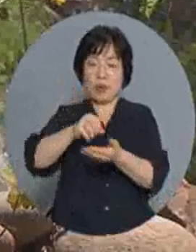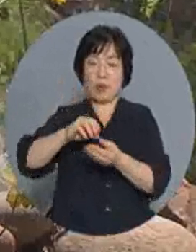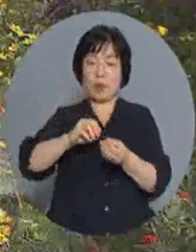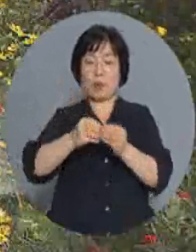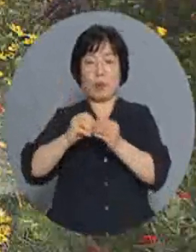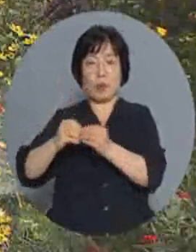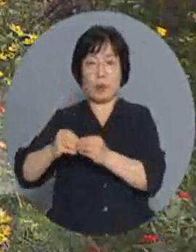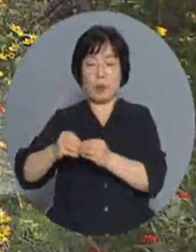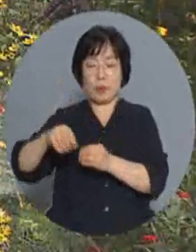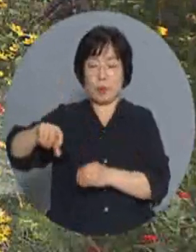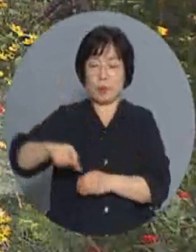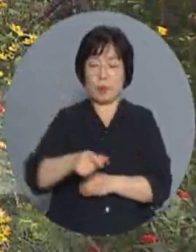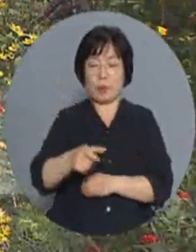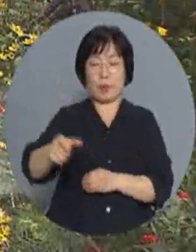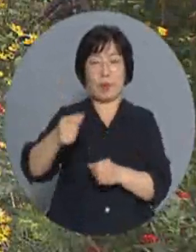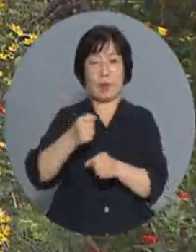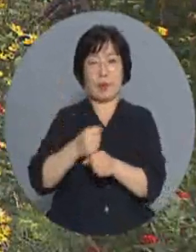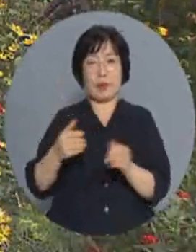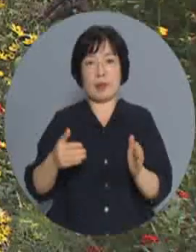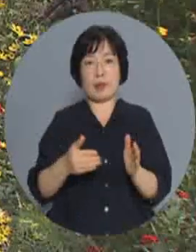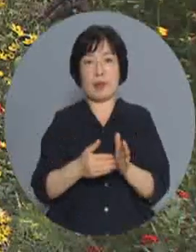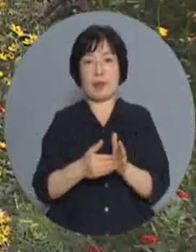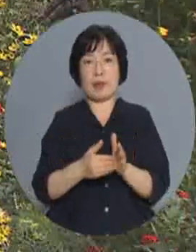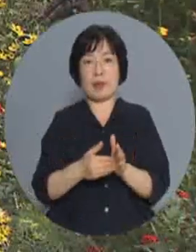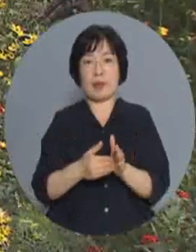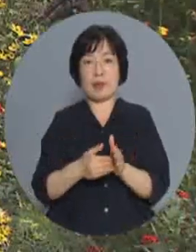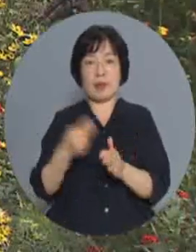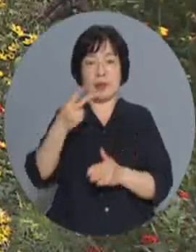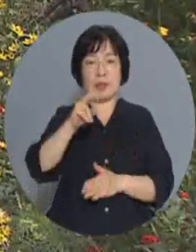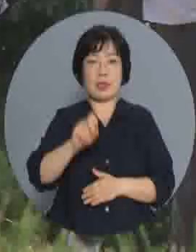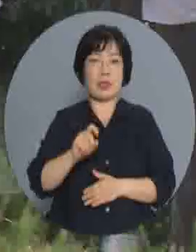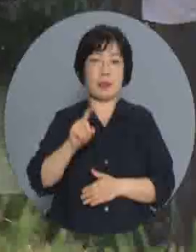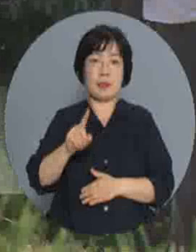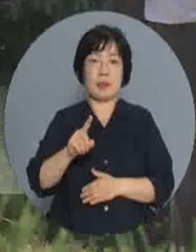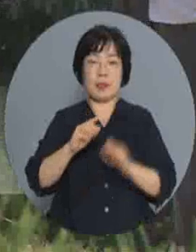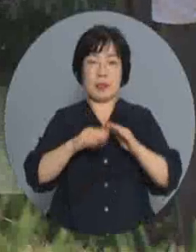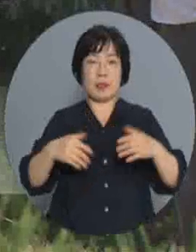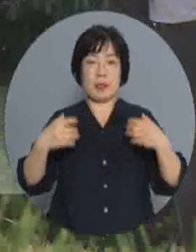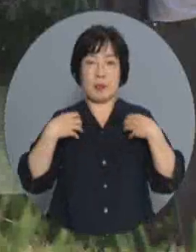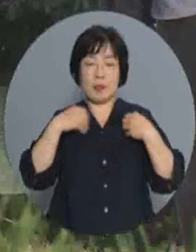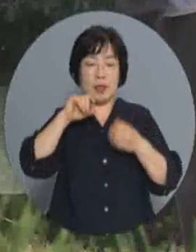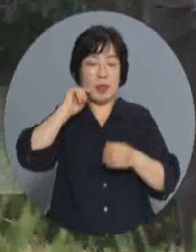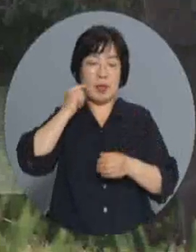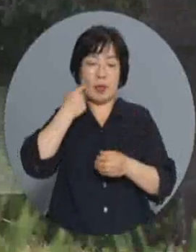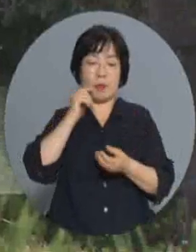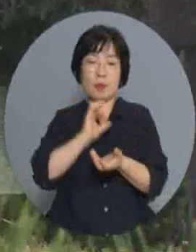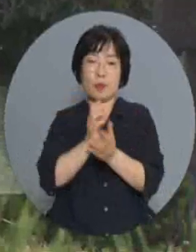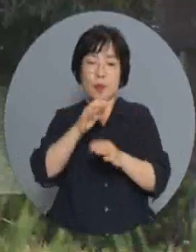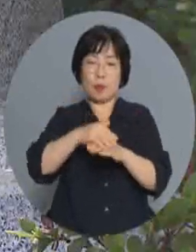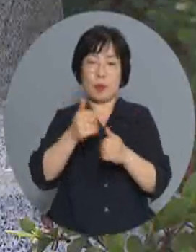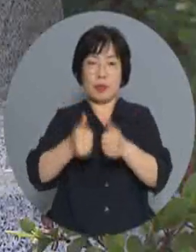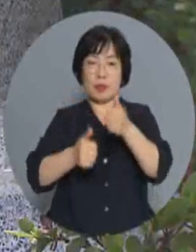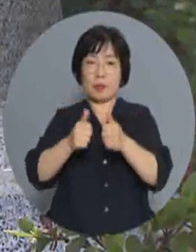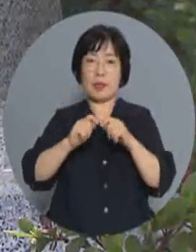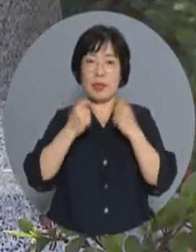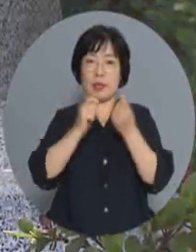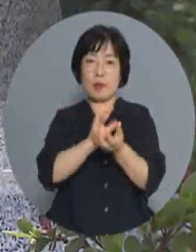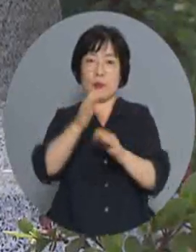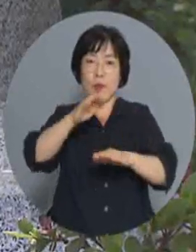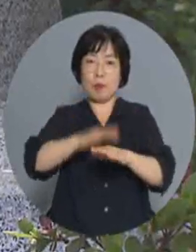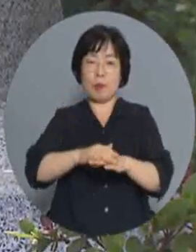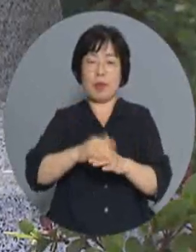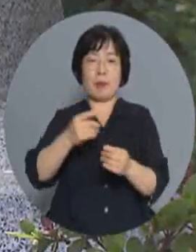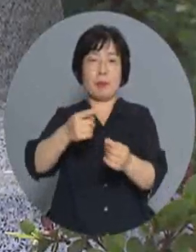꾸미고 산책로를 조성했습니다 2021년 전라남도의 예쁜 정원 콘테스트에서 개인 정원 부문